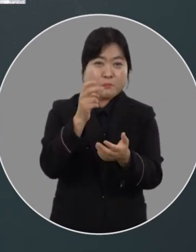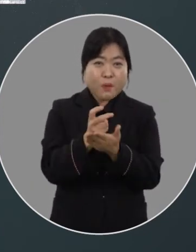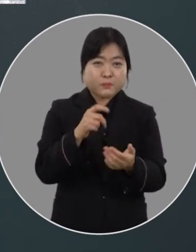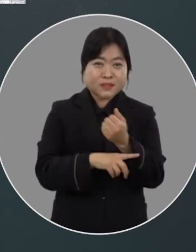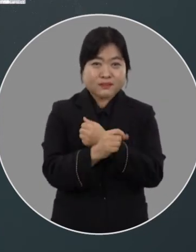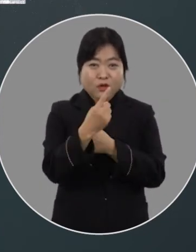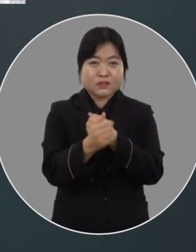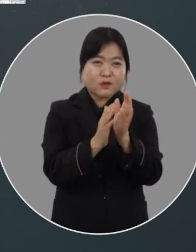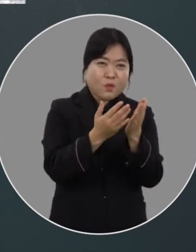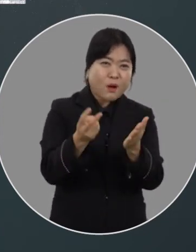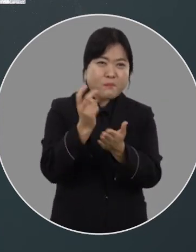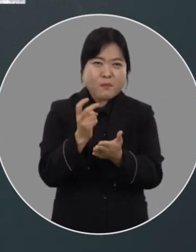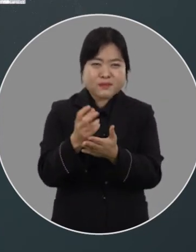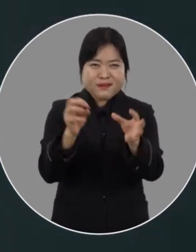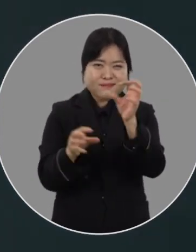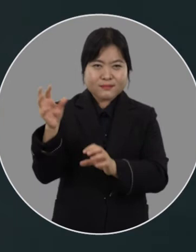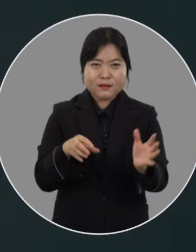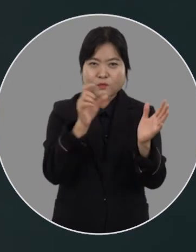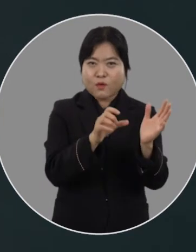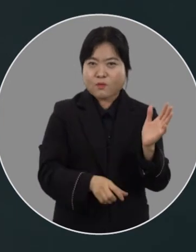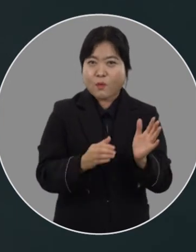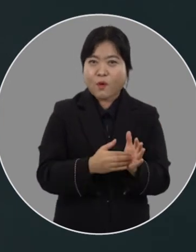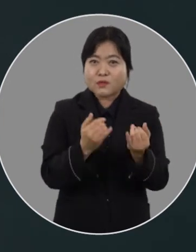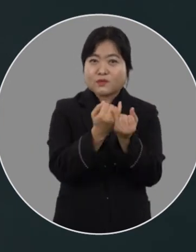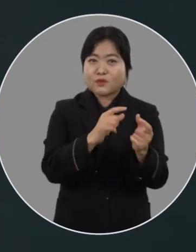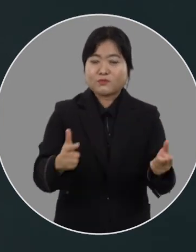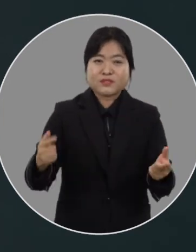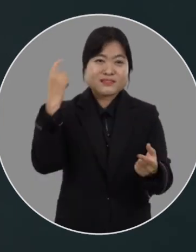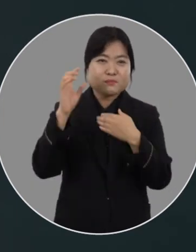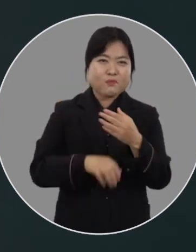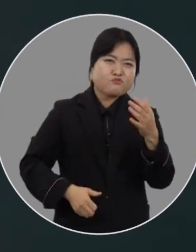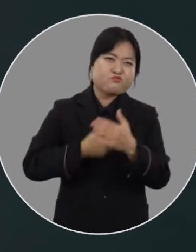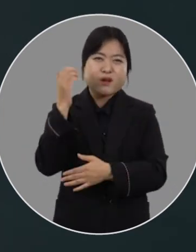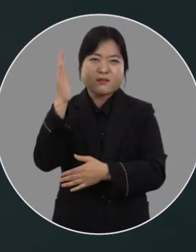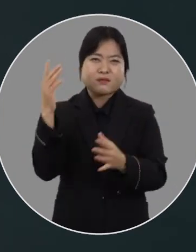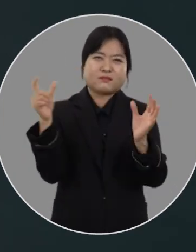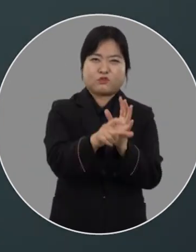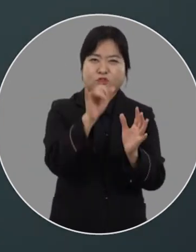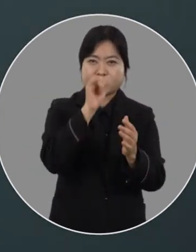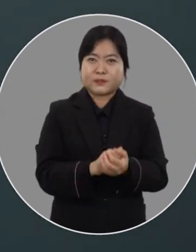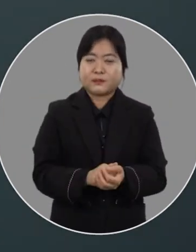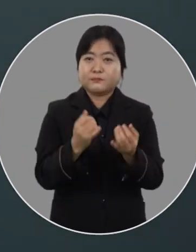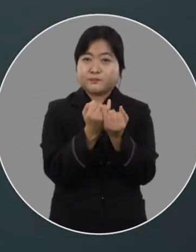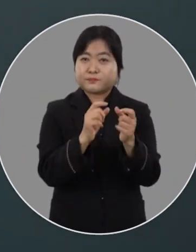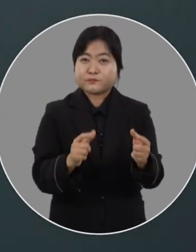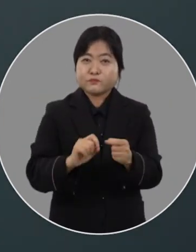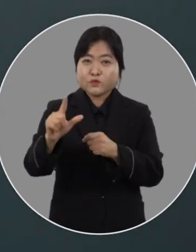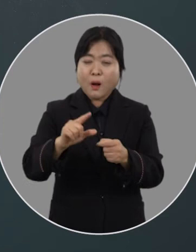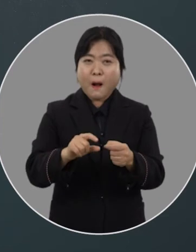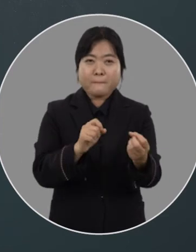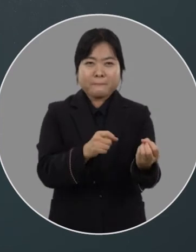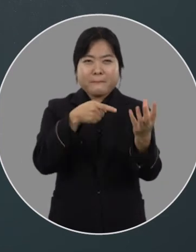법을 통해서 다 끌어다 놓았고요. 그중에서 여성분들이 들으면 분노할 얘기가 그 안에 들어 있습니다. 여성들이 주로